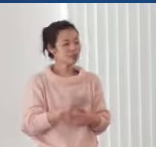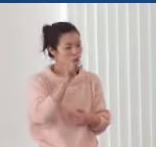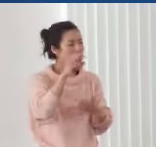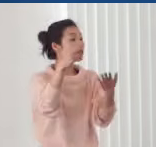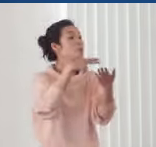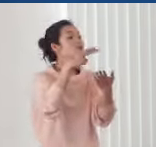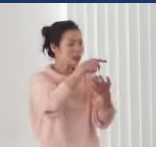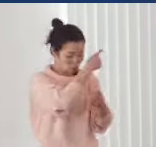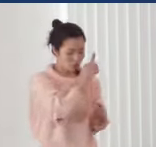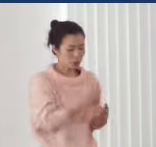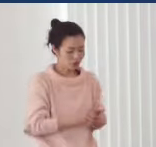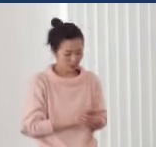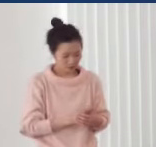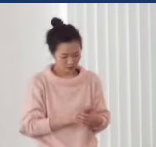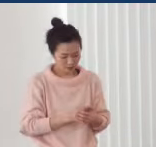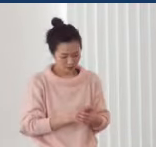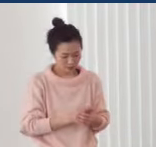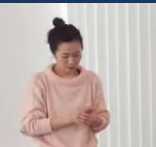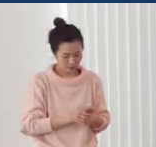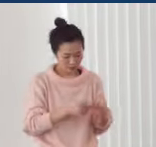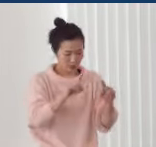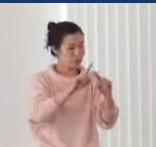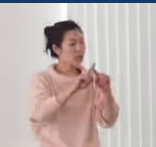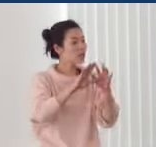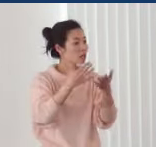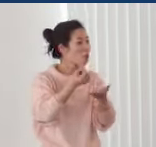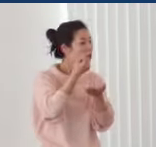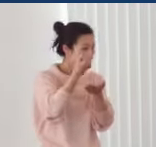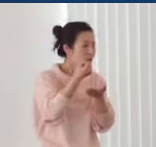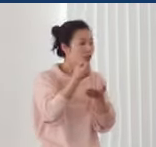たいと思います。聖書をお持ちの方は、